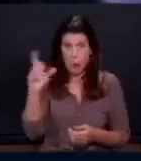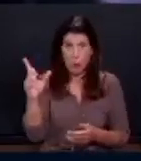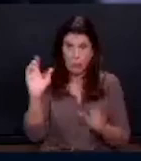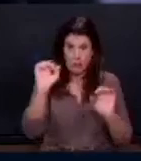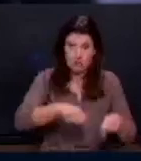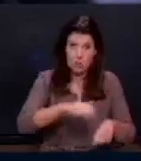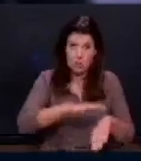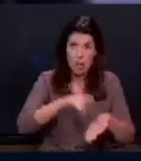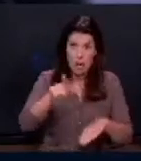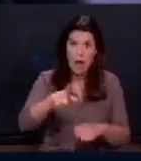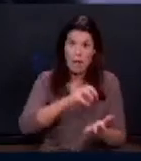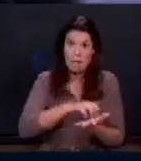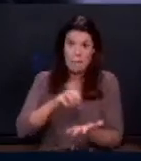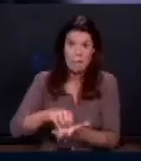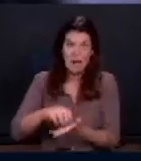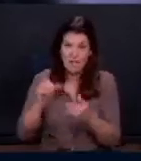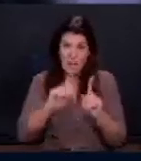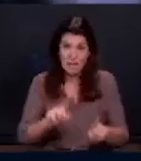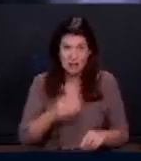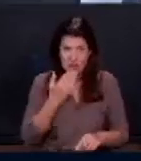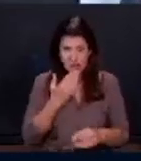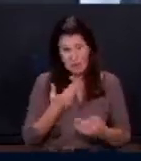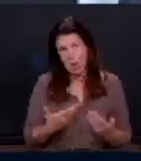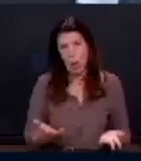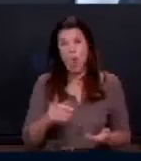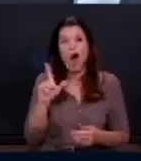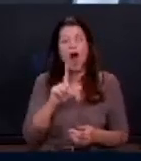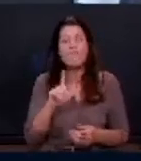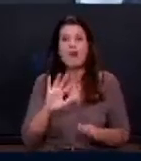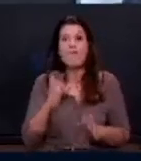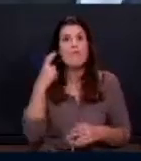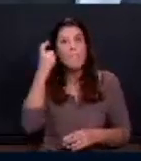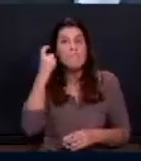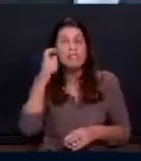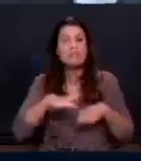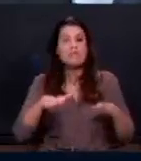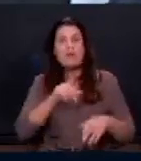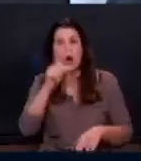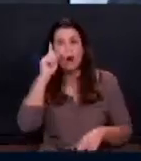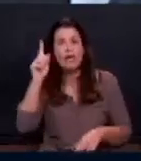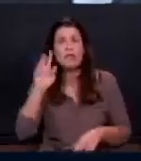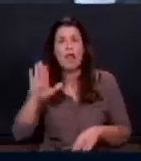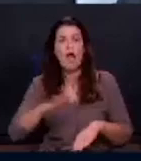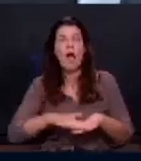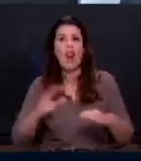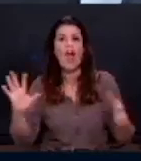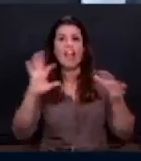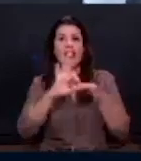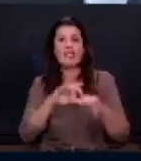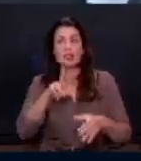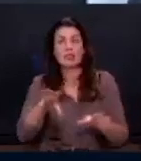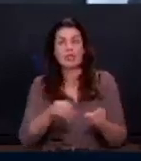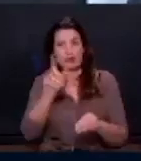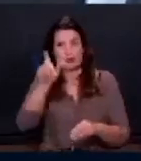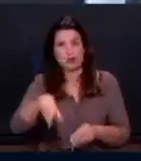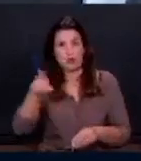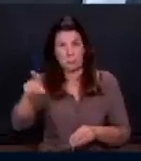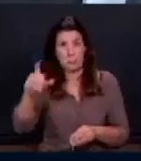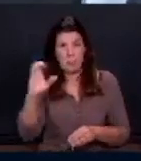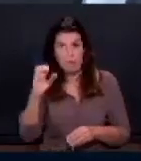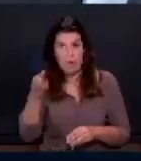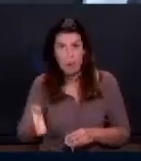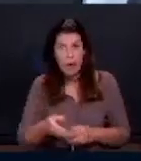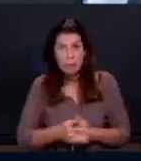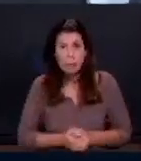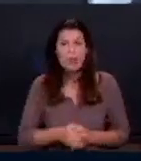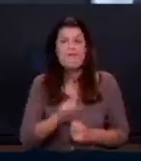שמשרד האנרגיה לא ידע על הקשר הזה עם קוויית, לא ידע על מינויו של חבר הדירקטוריון מקוויית שהתרחש לפני שנים, לא יודע להגיד עד רגע